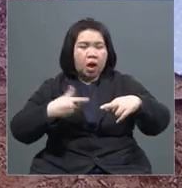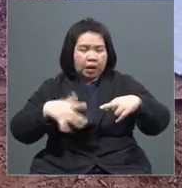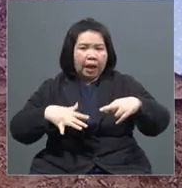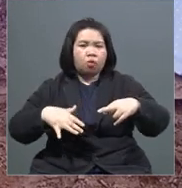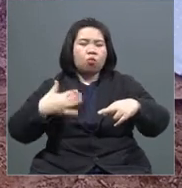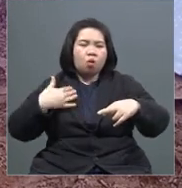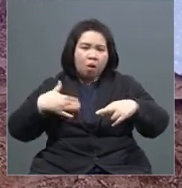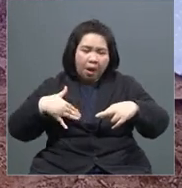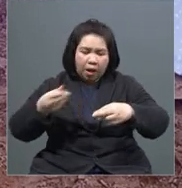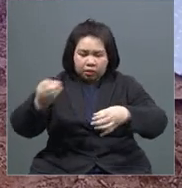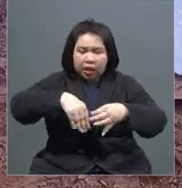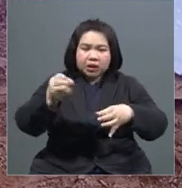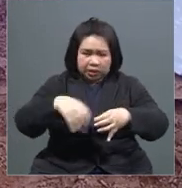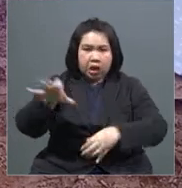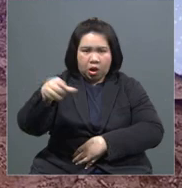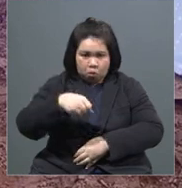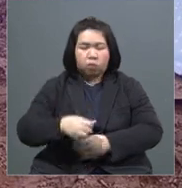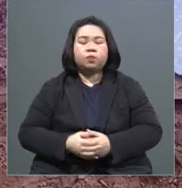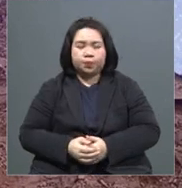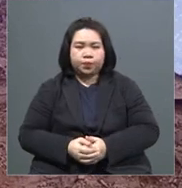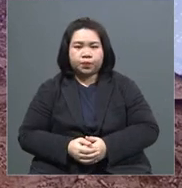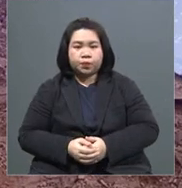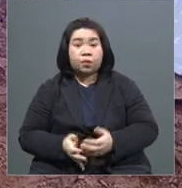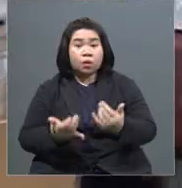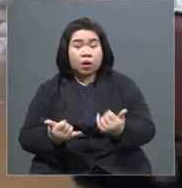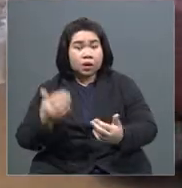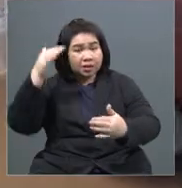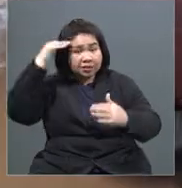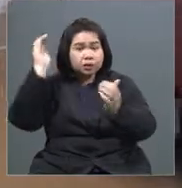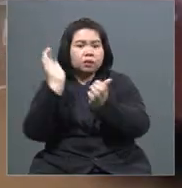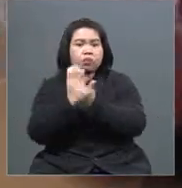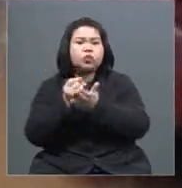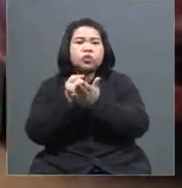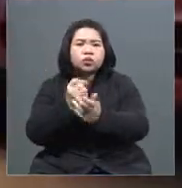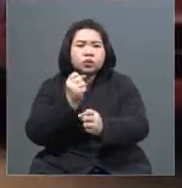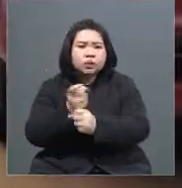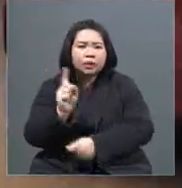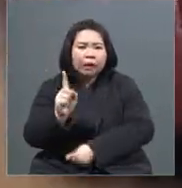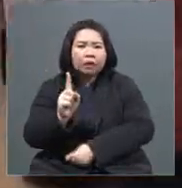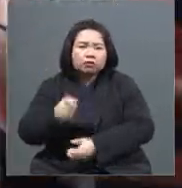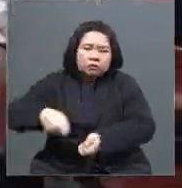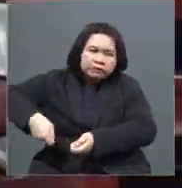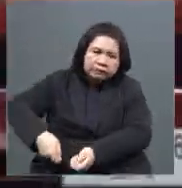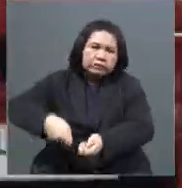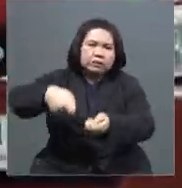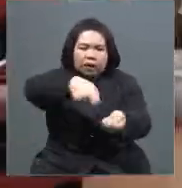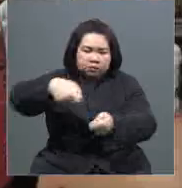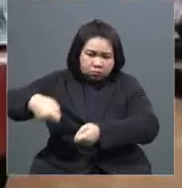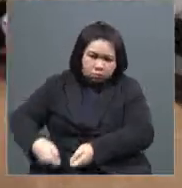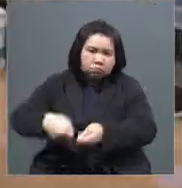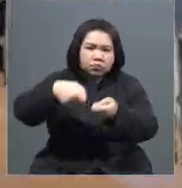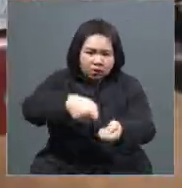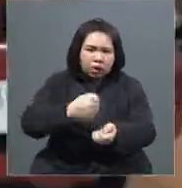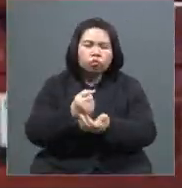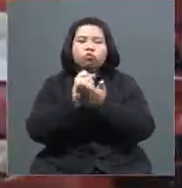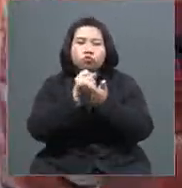ยค่ะ ขณะที่ทางตำรวจหนองคายฮะเขาก็ร่วมนะครับในการปฏิบัติการตักทรายกับส่วนราชการในพื้นที่เพื่อทำผนังกั้